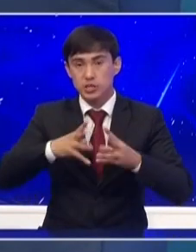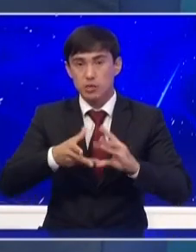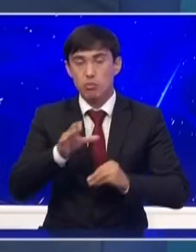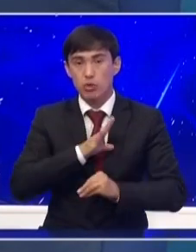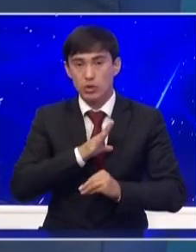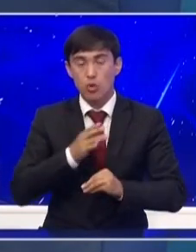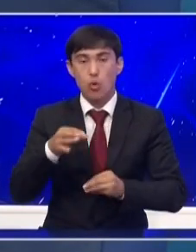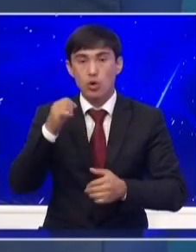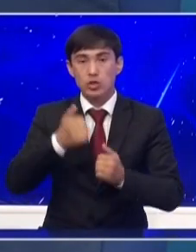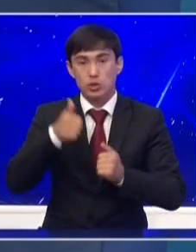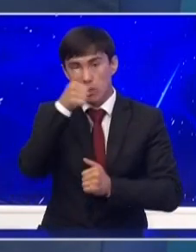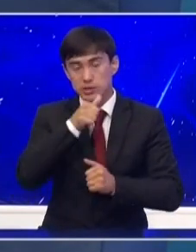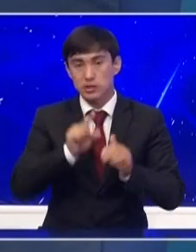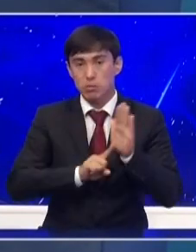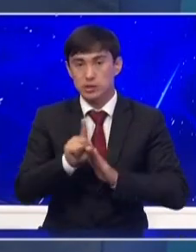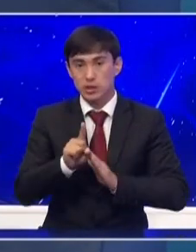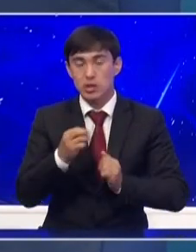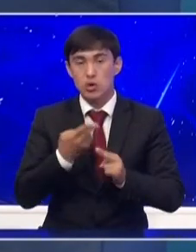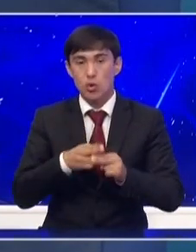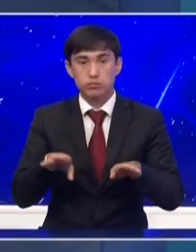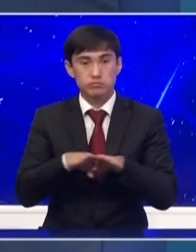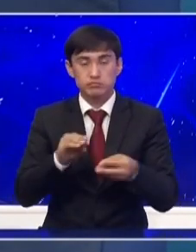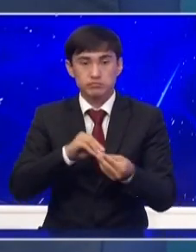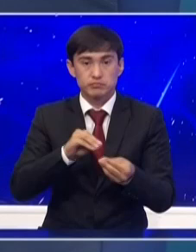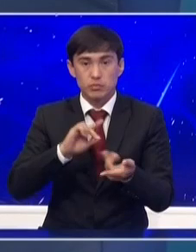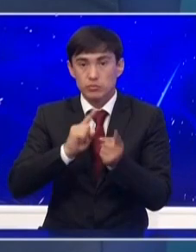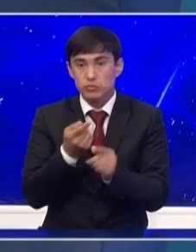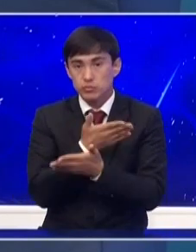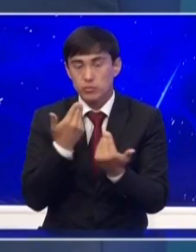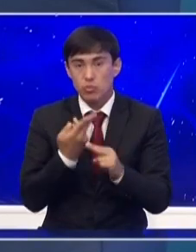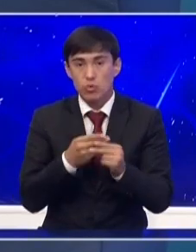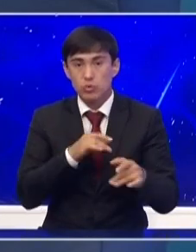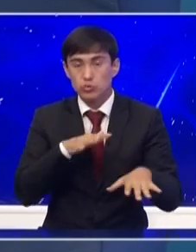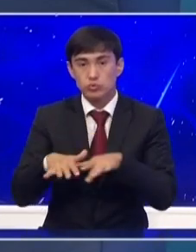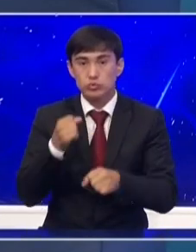болатынмын. Ол жыл басында болды, бірақ әлі сол қалпы, өзгеріс жоқ. Бұны қолға алу керек.